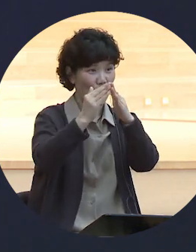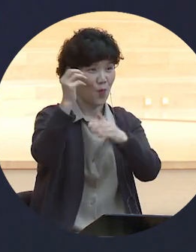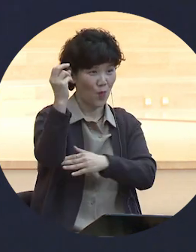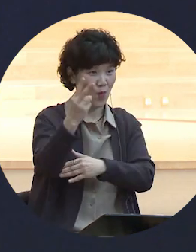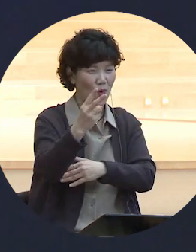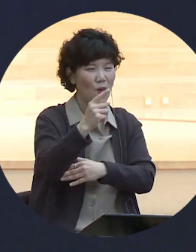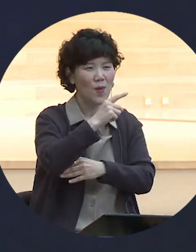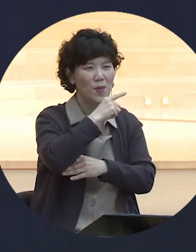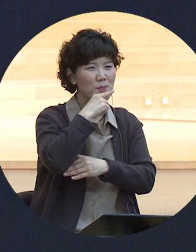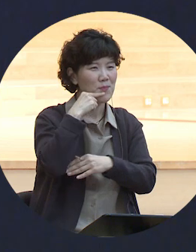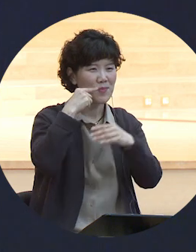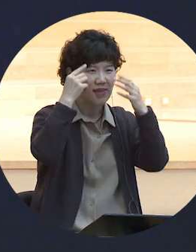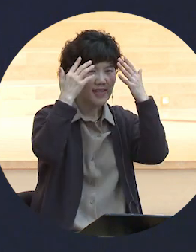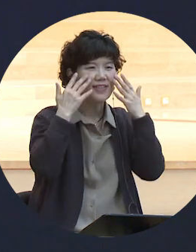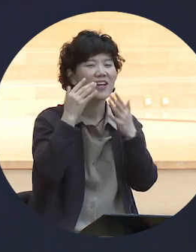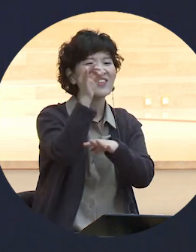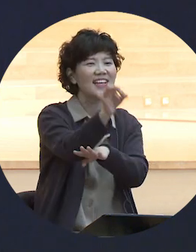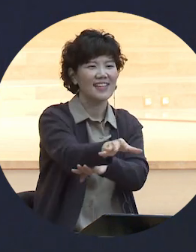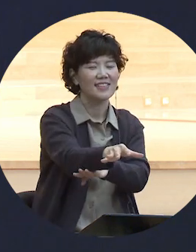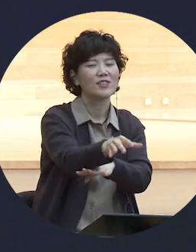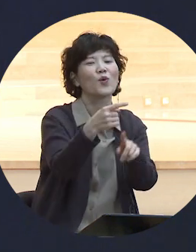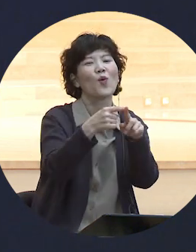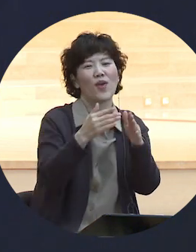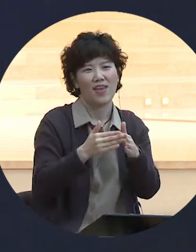피 흘려 사신 교회,